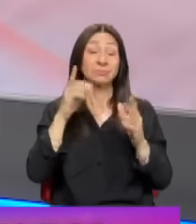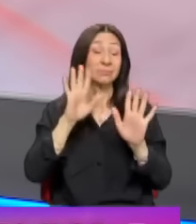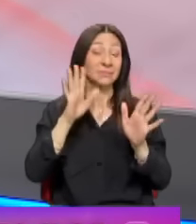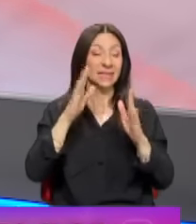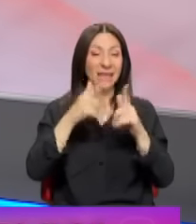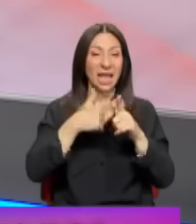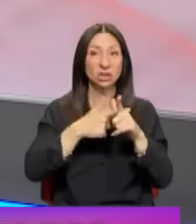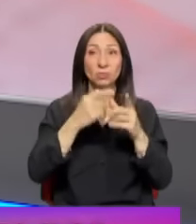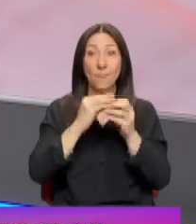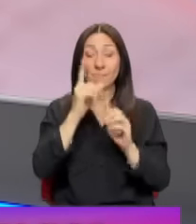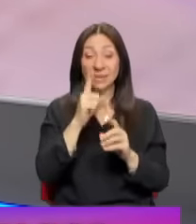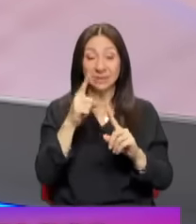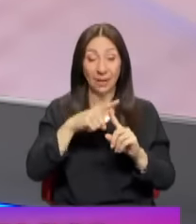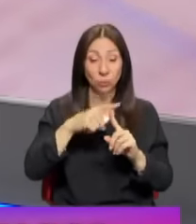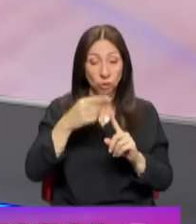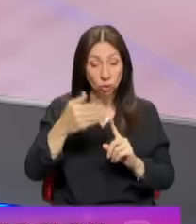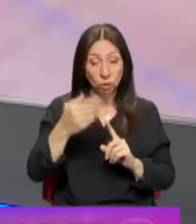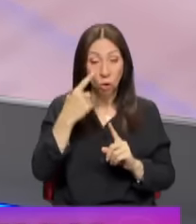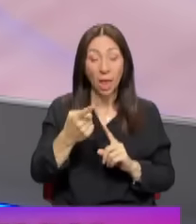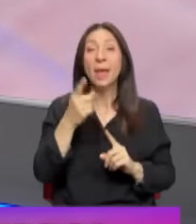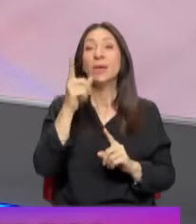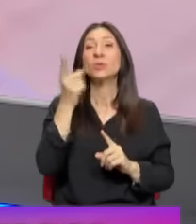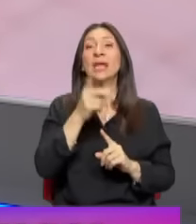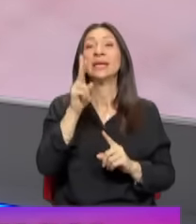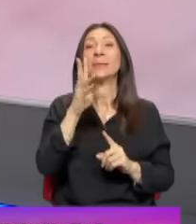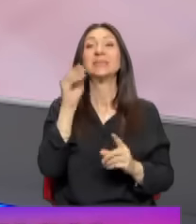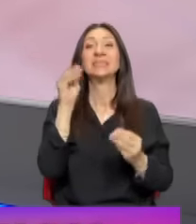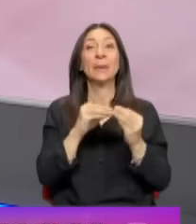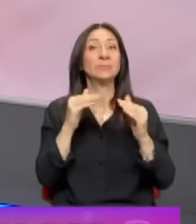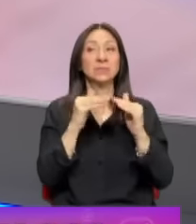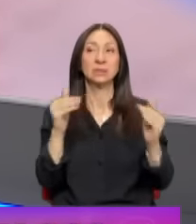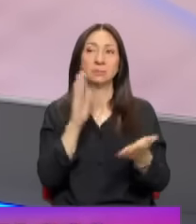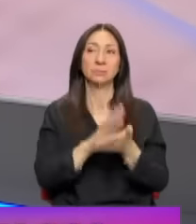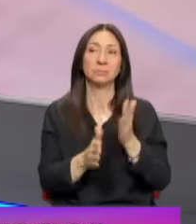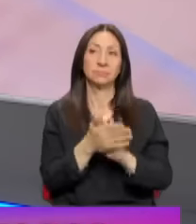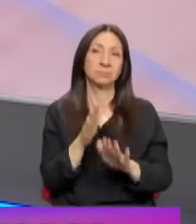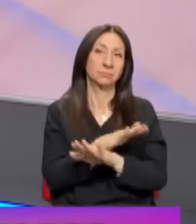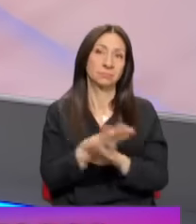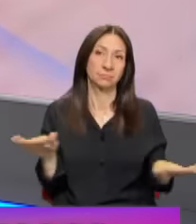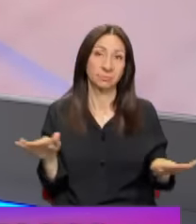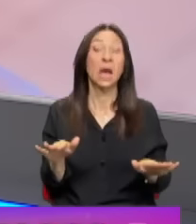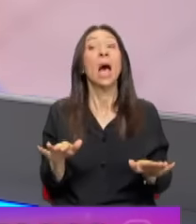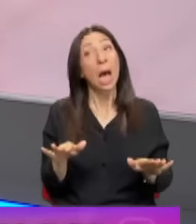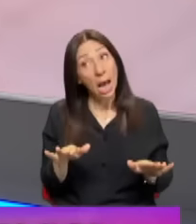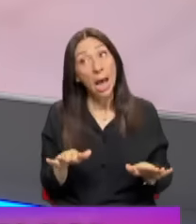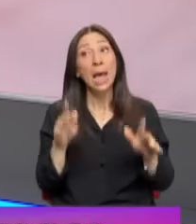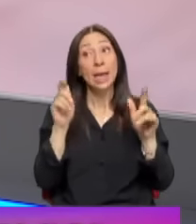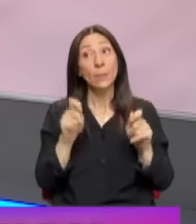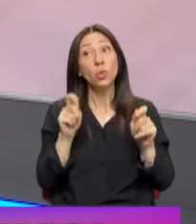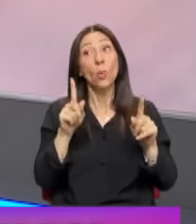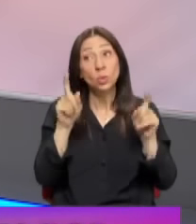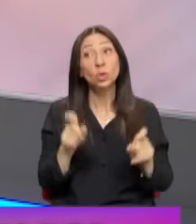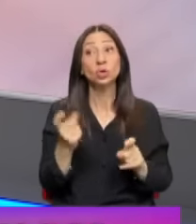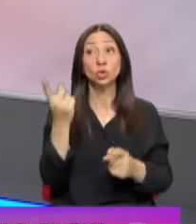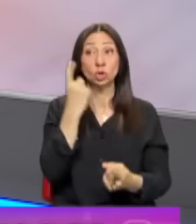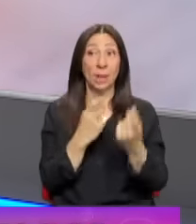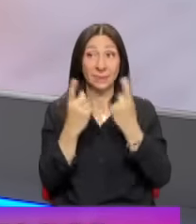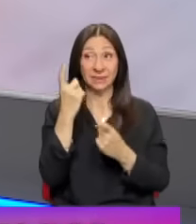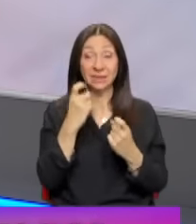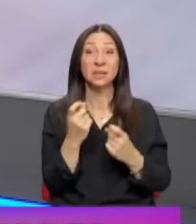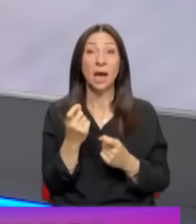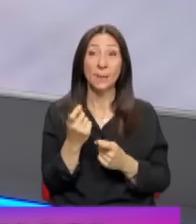derinleşebilir çünkü 1 Temmuz itibariyle %25 zam sınırı artık uygulanmayacak. Ha, uygulanıyor muydu diye